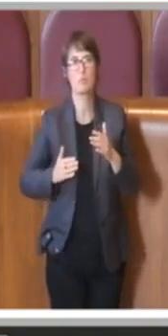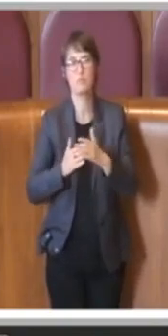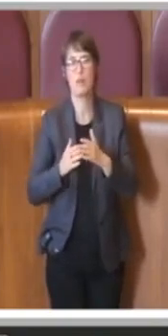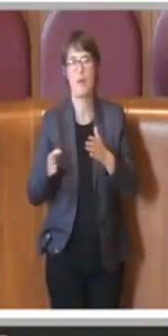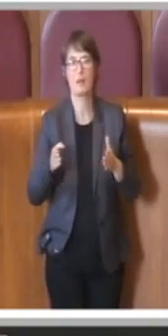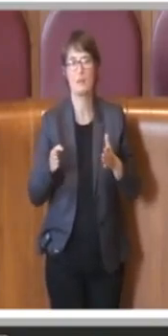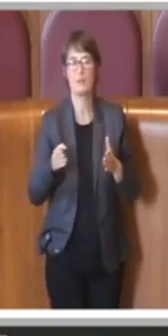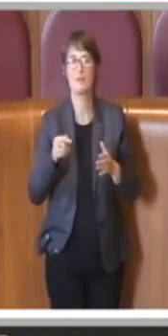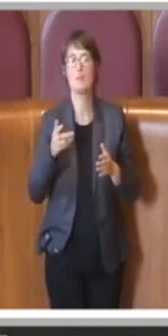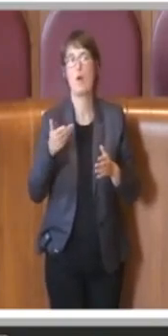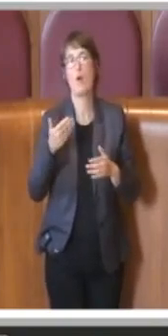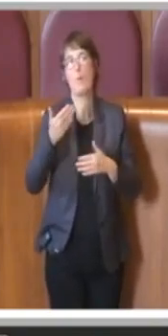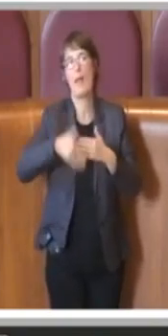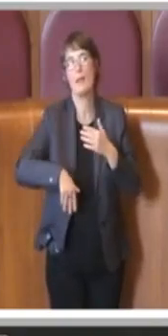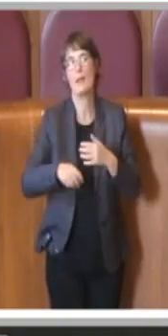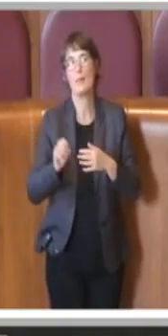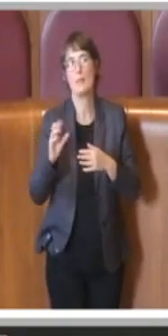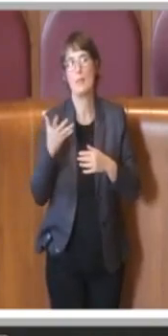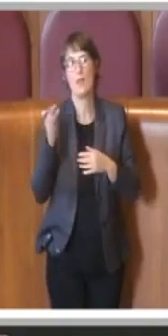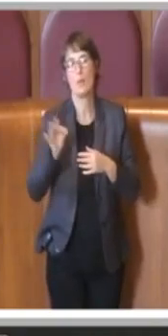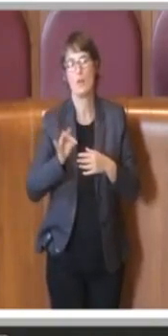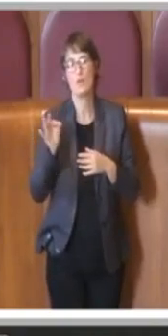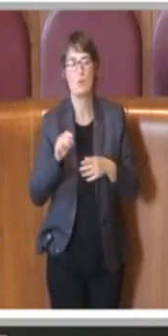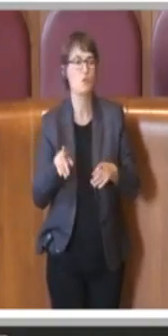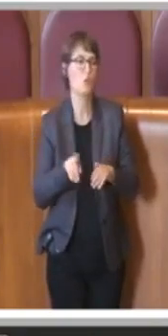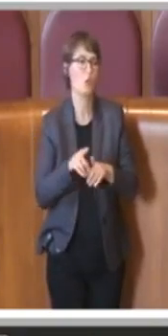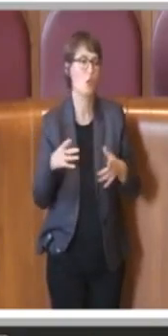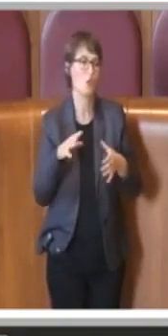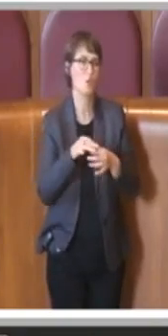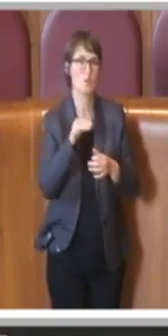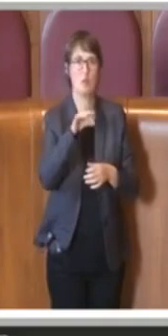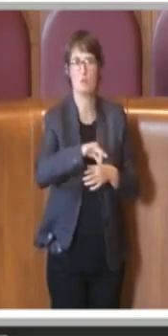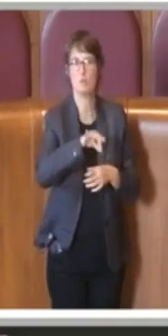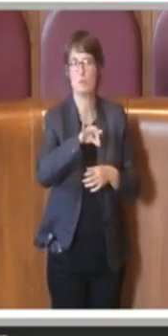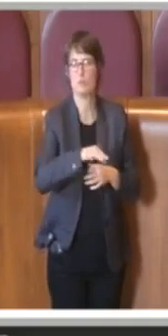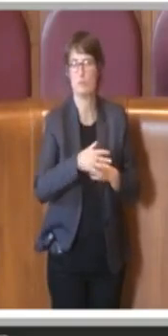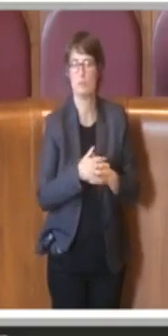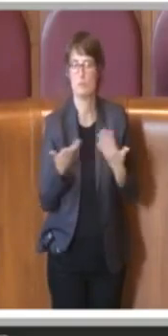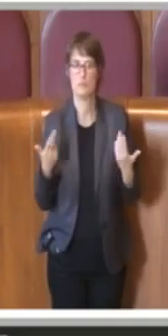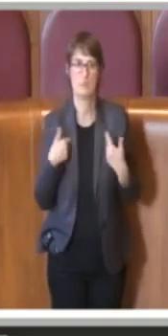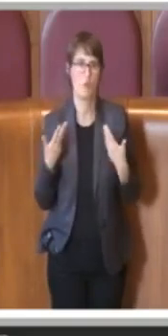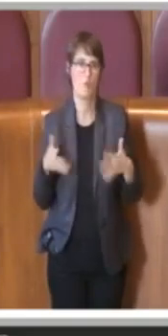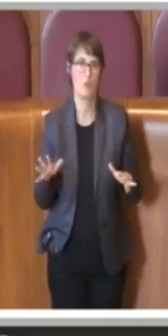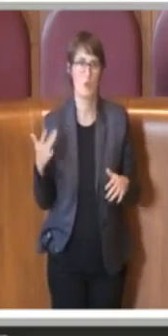l'eventuale adeguamento del canone di concessione. Ho finito, grazie.